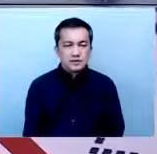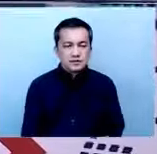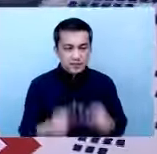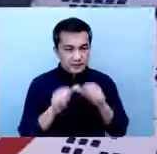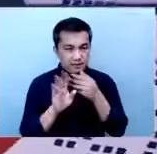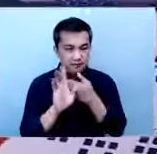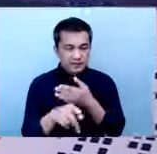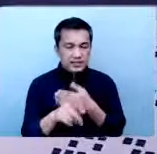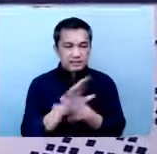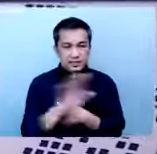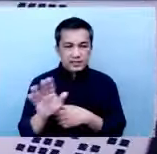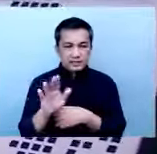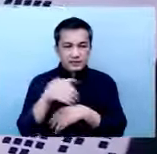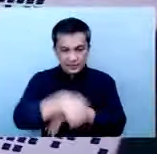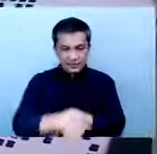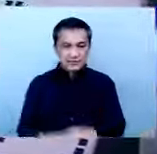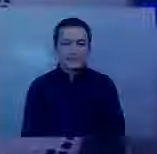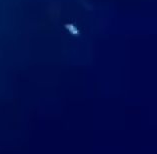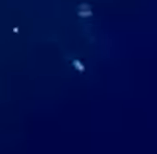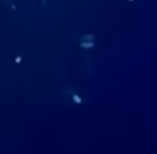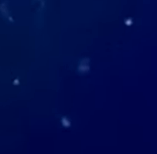Magbabalik pang Frontline Tonight.